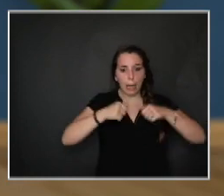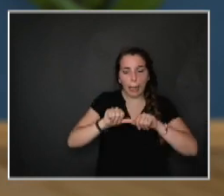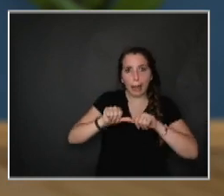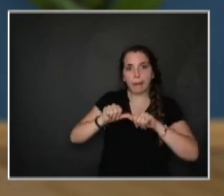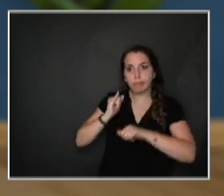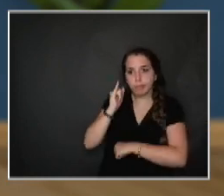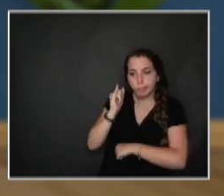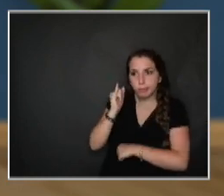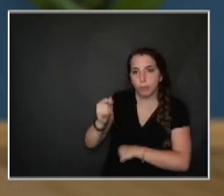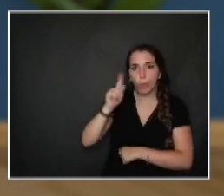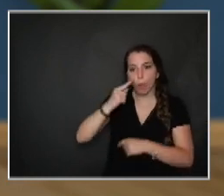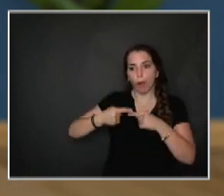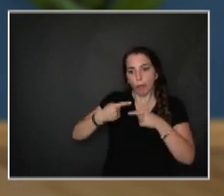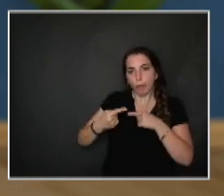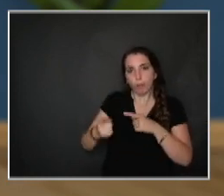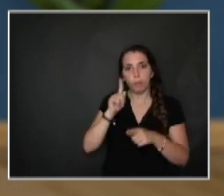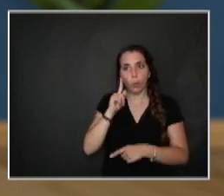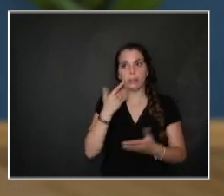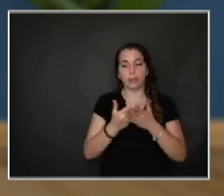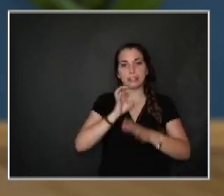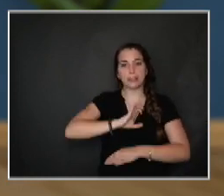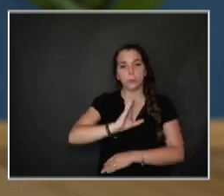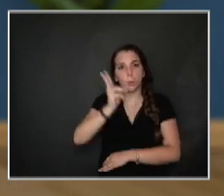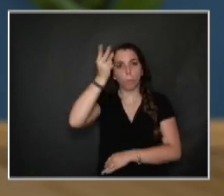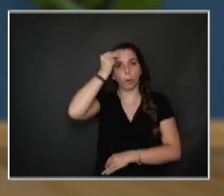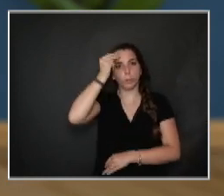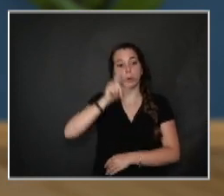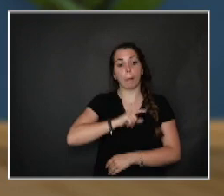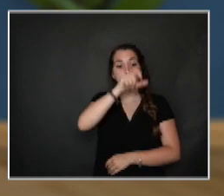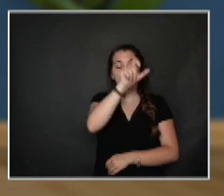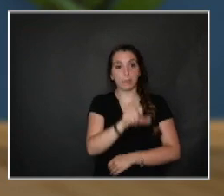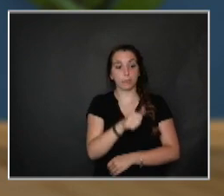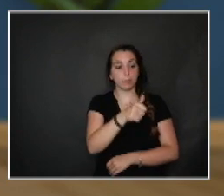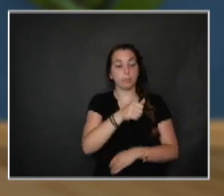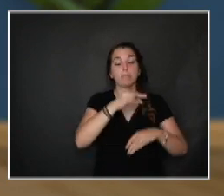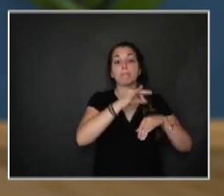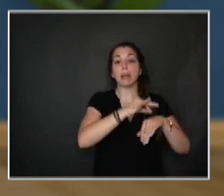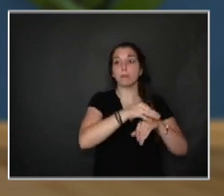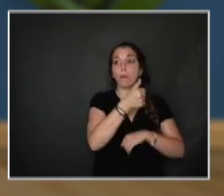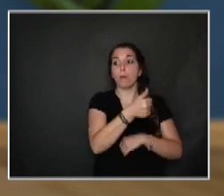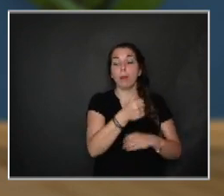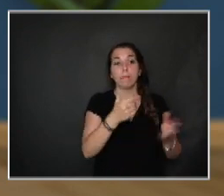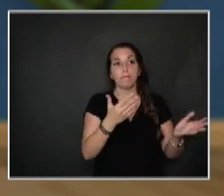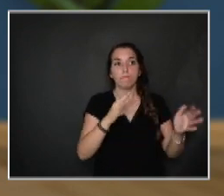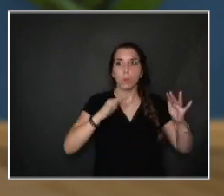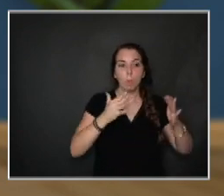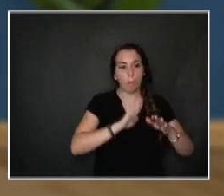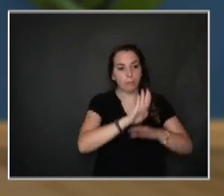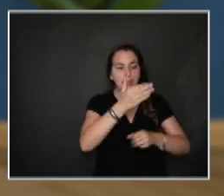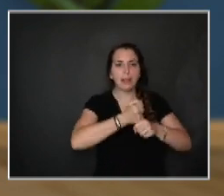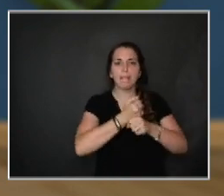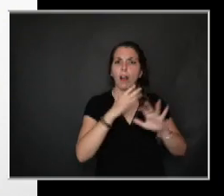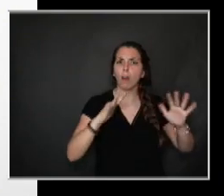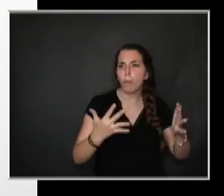à se chroniciser. Il faut comprendre que le patient, il faut l'évaluer dans sa globalité, comment est sa profession,